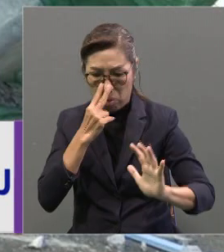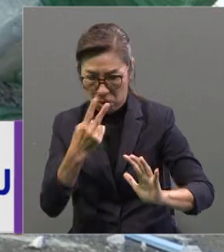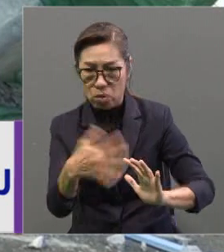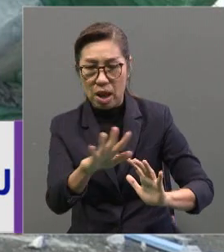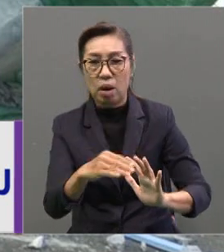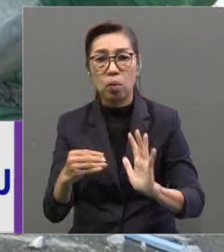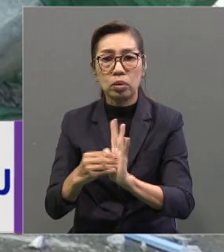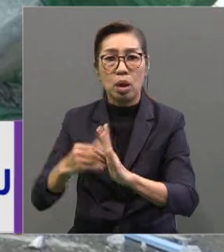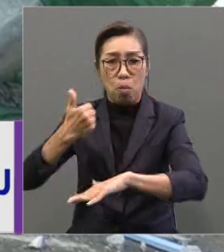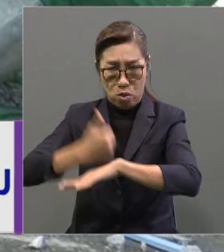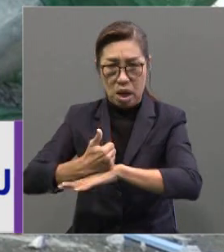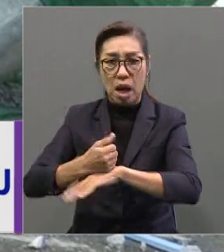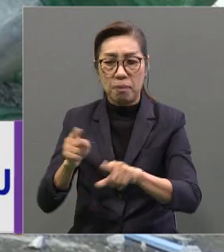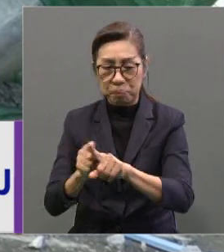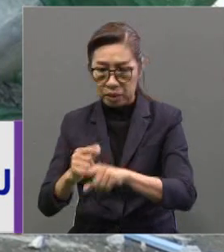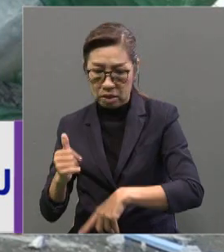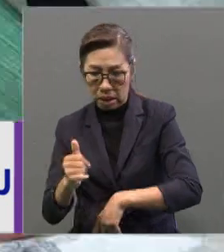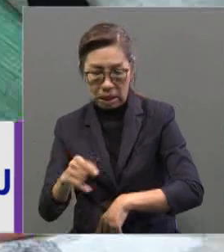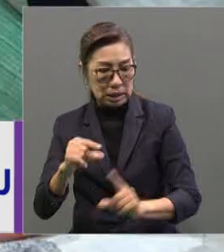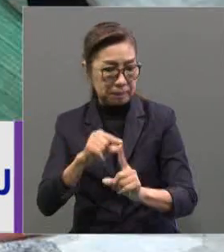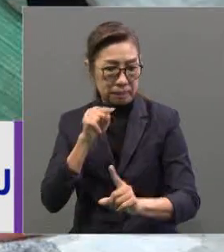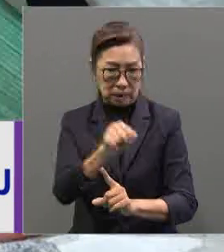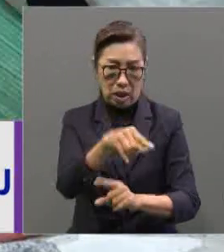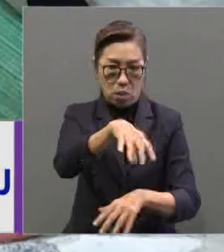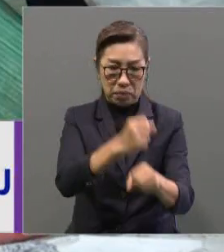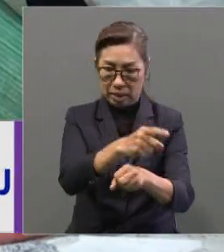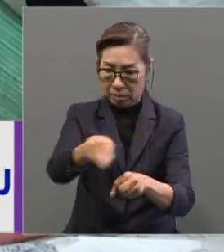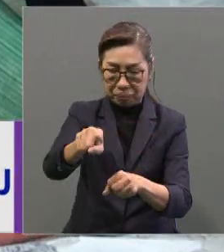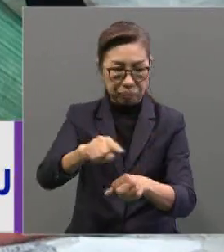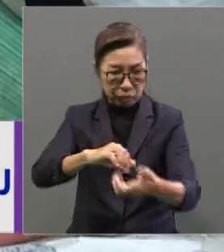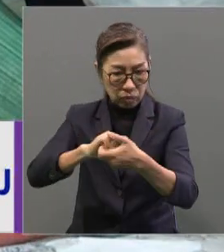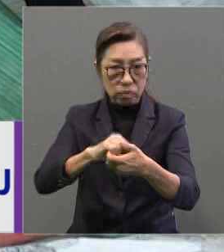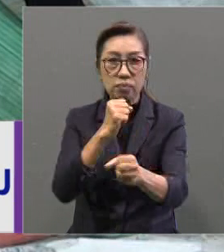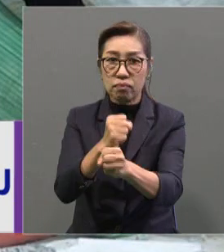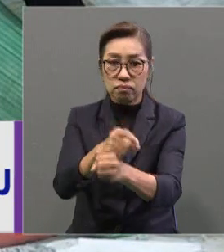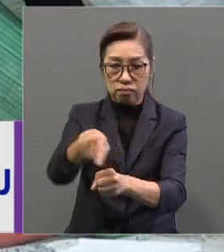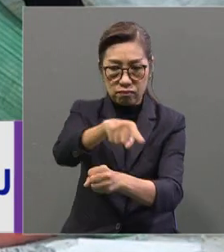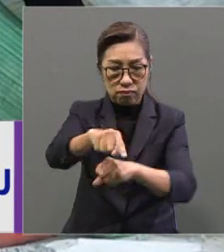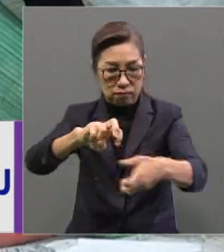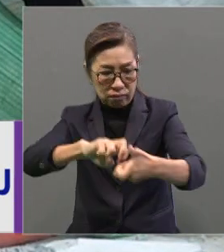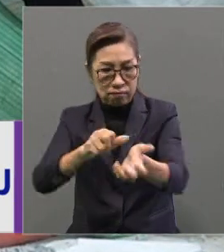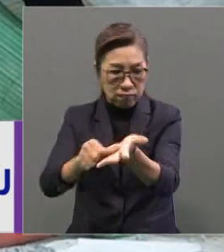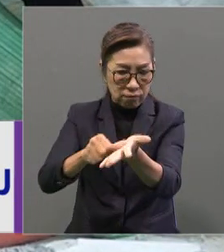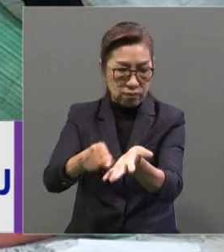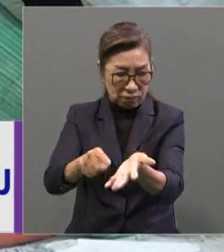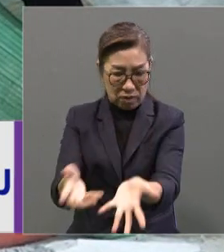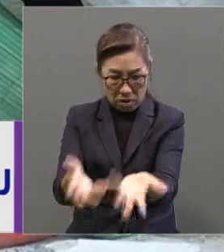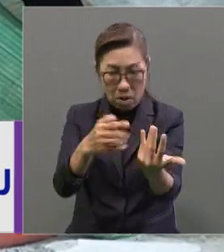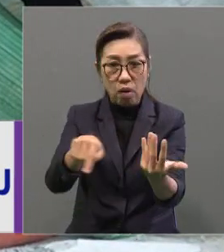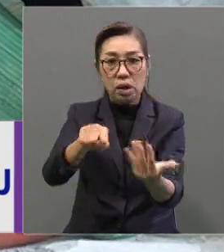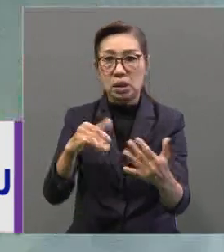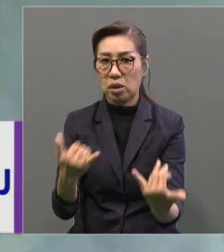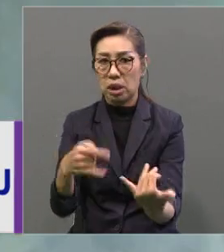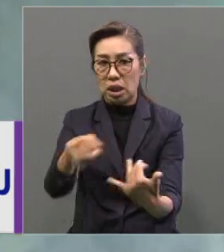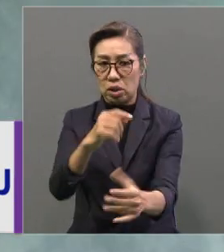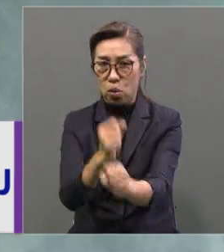การกรุงเทพมหานครกลับก็มีข้อสั่งการให้หน่วยงานที่เกี่ยวข้องบูรณาการทำงานร่วมกันในการแก้ไขปัญหาซึ่งสิ่งที่ต้